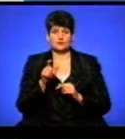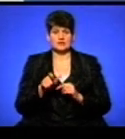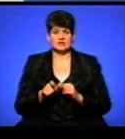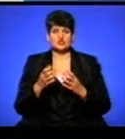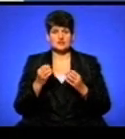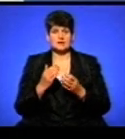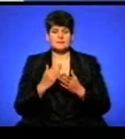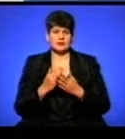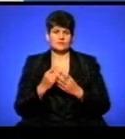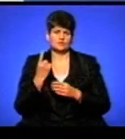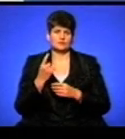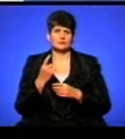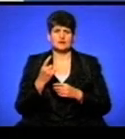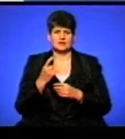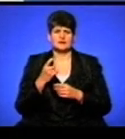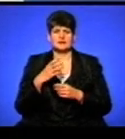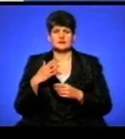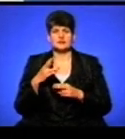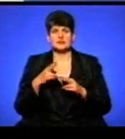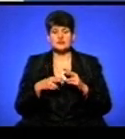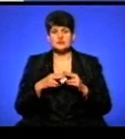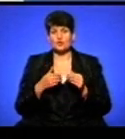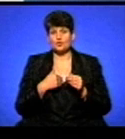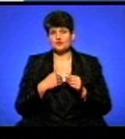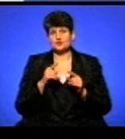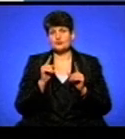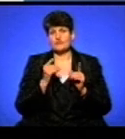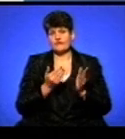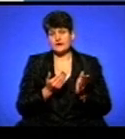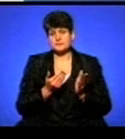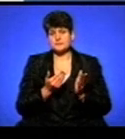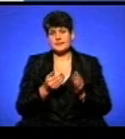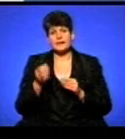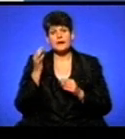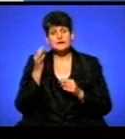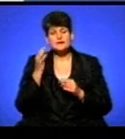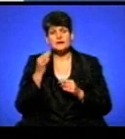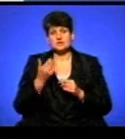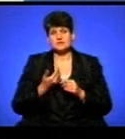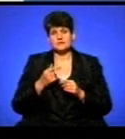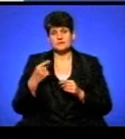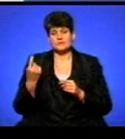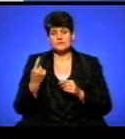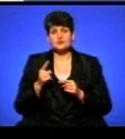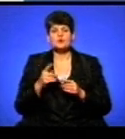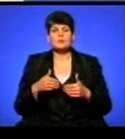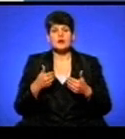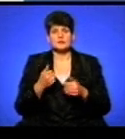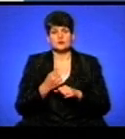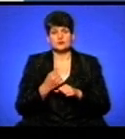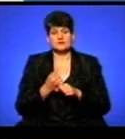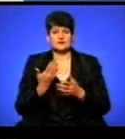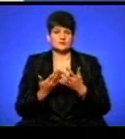ще маємо буквально хвилину до завершення ефіру. Хочу, щоб ви нагадали жителям краю, що порадити робити,